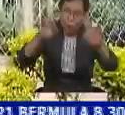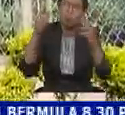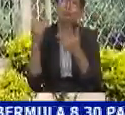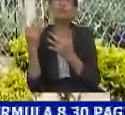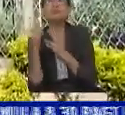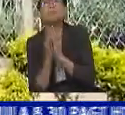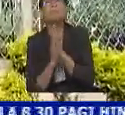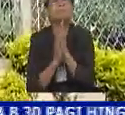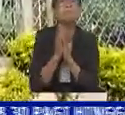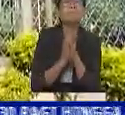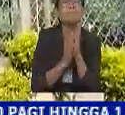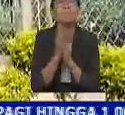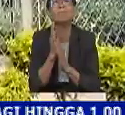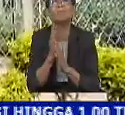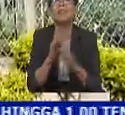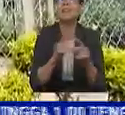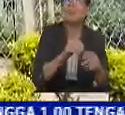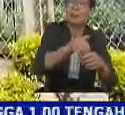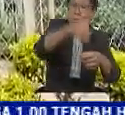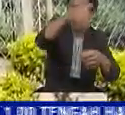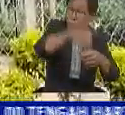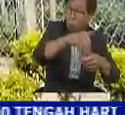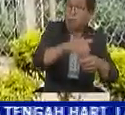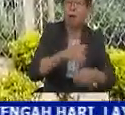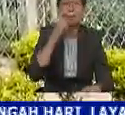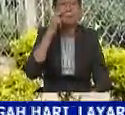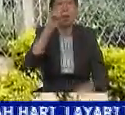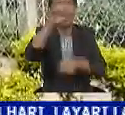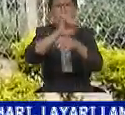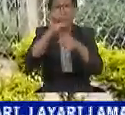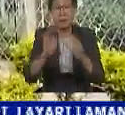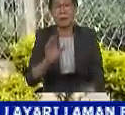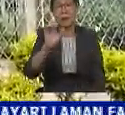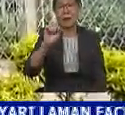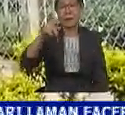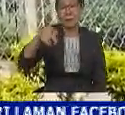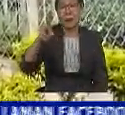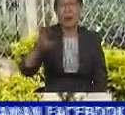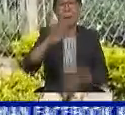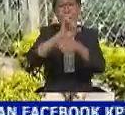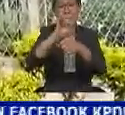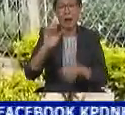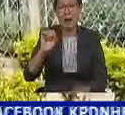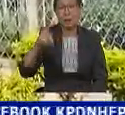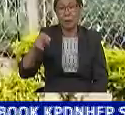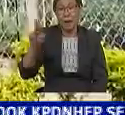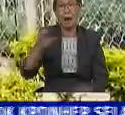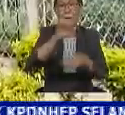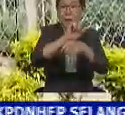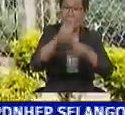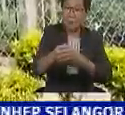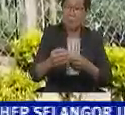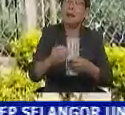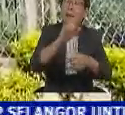giliran ditempat pengundian kelihatan juga petugas Rutan Jaya pilihanraya SPR akan kita angkat pejabat